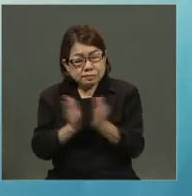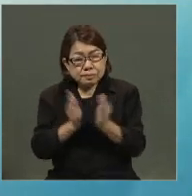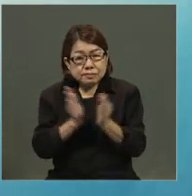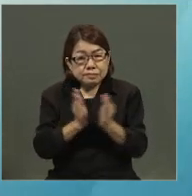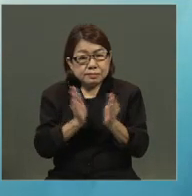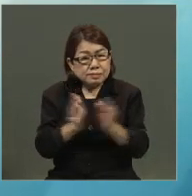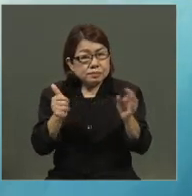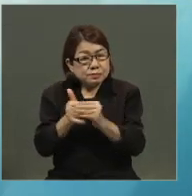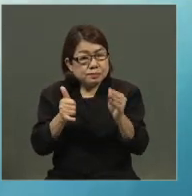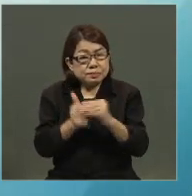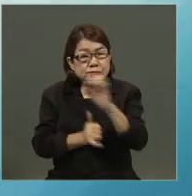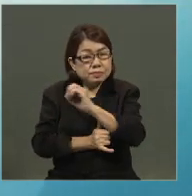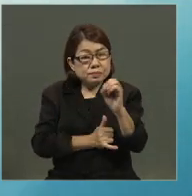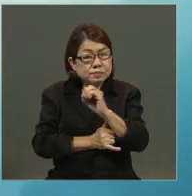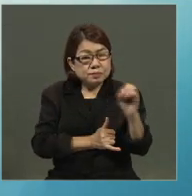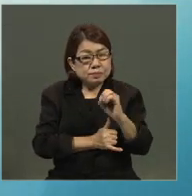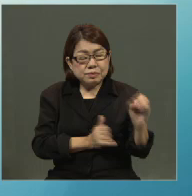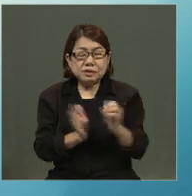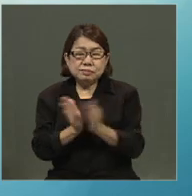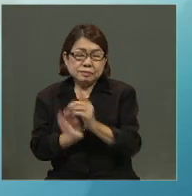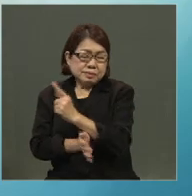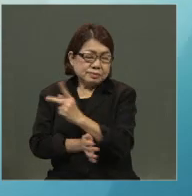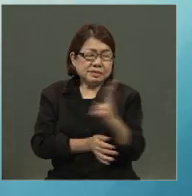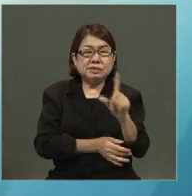นะครับเราเป็นศูนย์นะวันนี้รวมมาแล้ว 23วัน